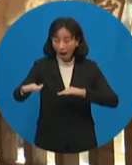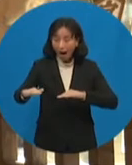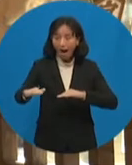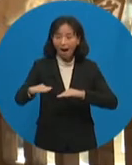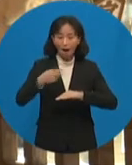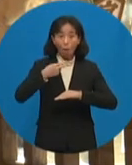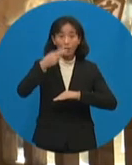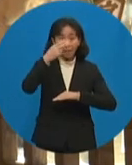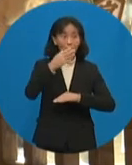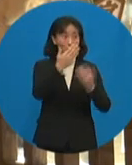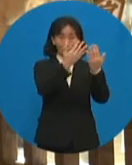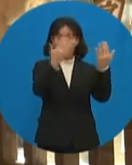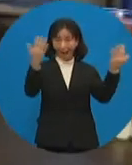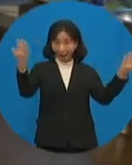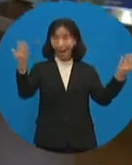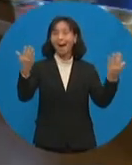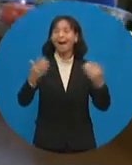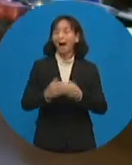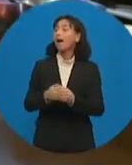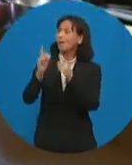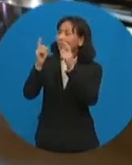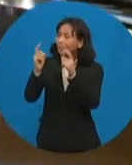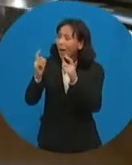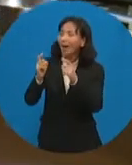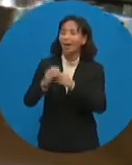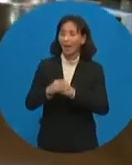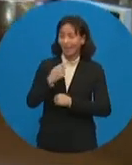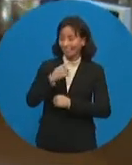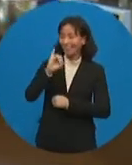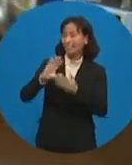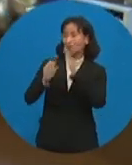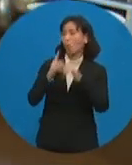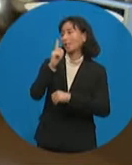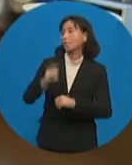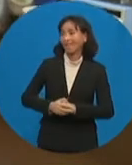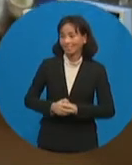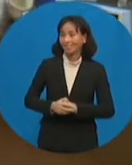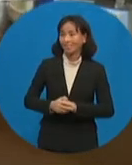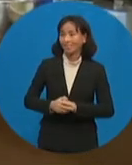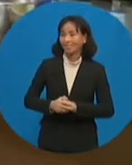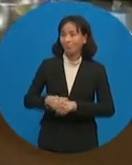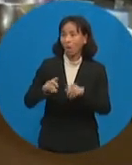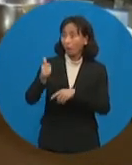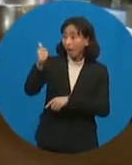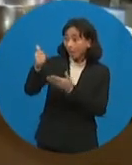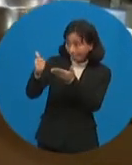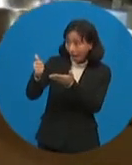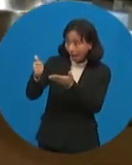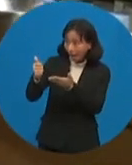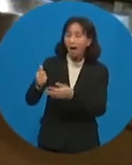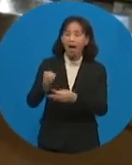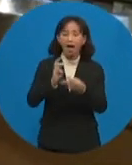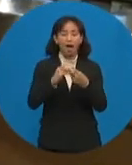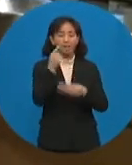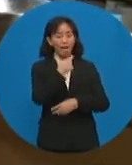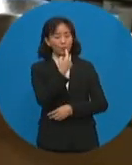たくさんありますよ。こんにちは。 こんにちは。 もんじゃガールの伊藤彩香と申します。オーナーの方ですか？ はい、オーナーの田口です。 田口さん、はい、よ